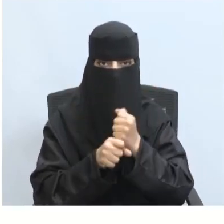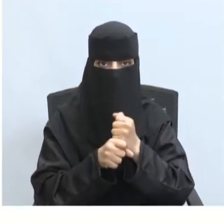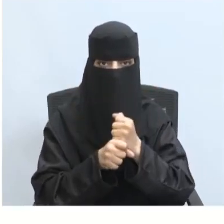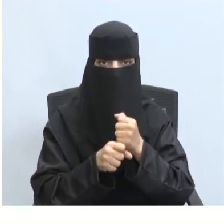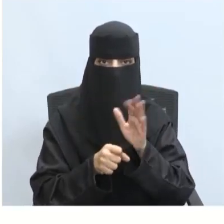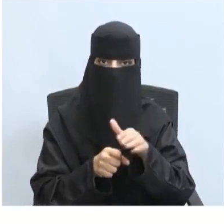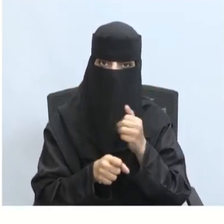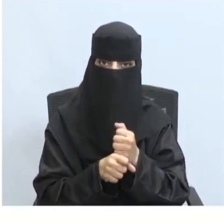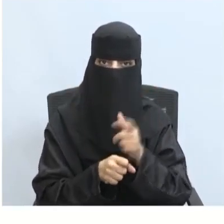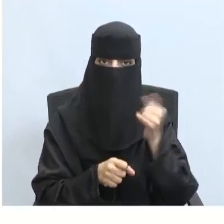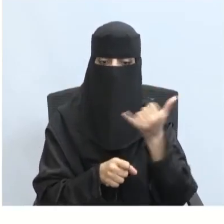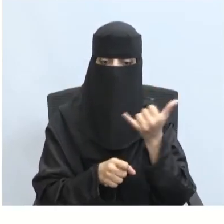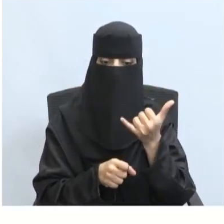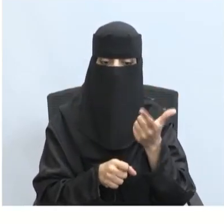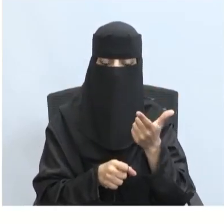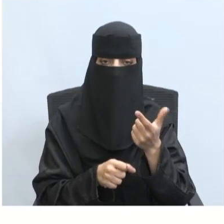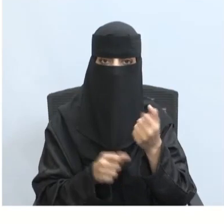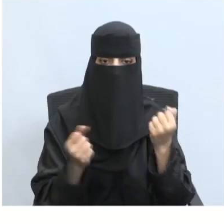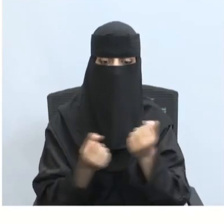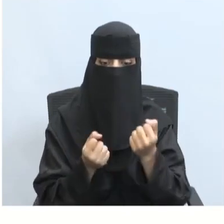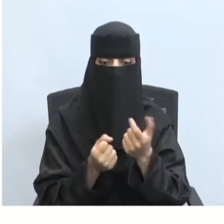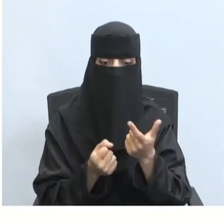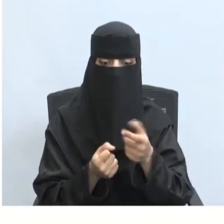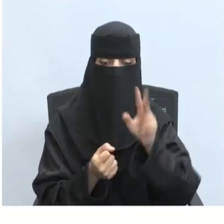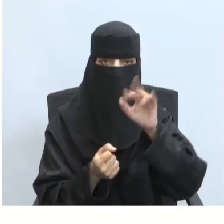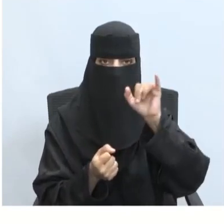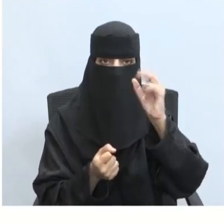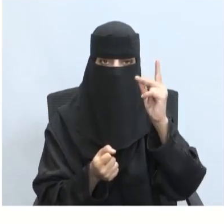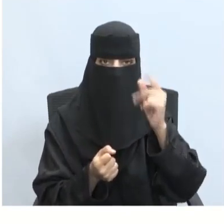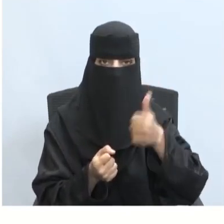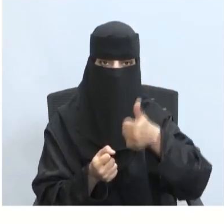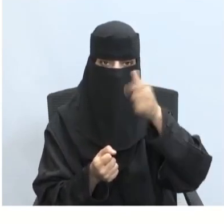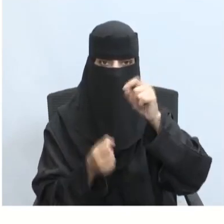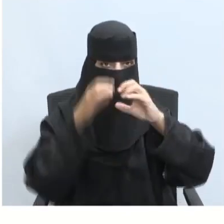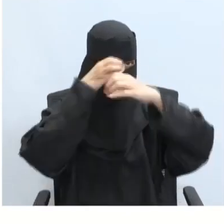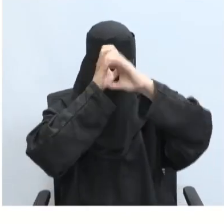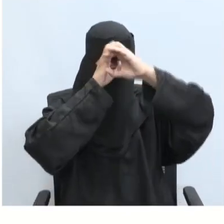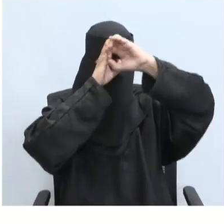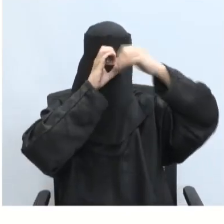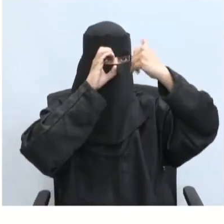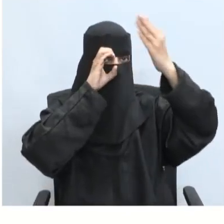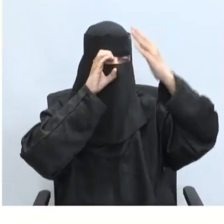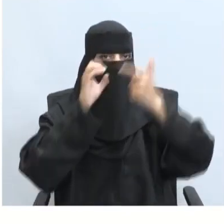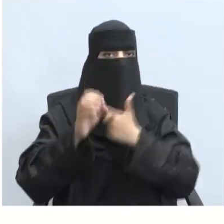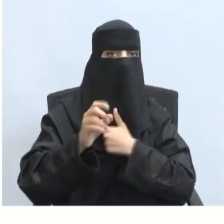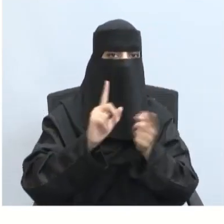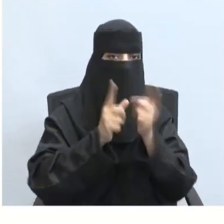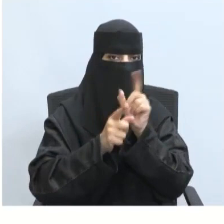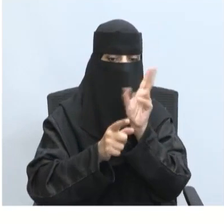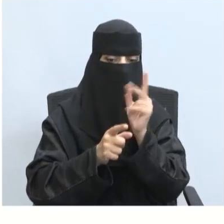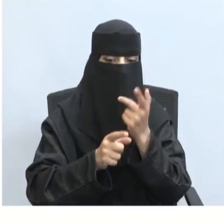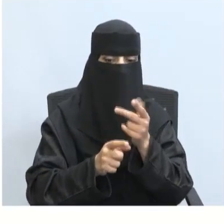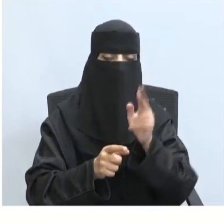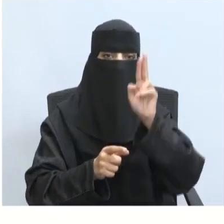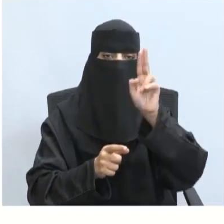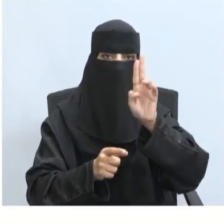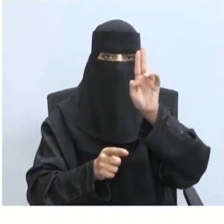عملها من اهم هذه التطبيقات المنظار الفلكي او التلسكوب المنظار الفلكي